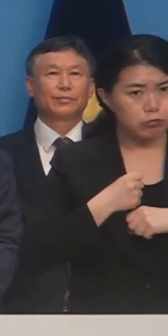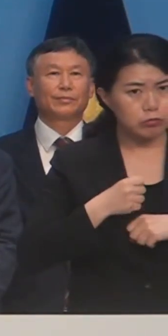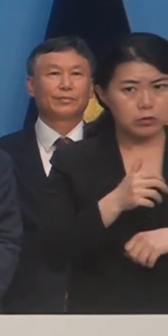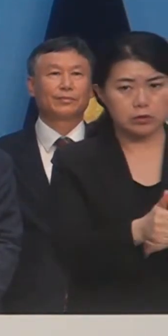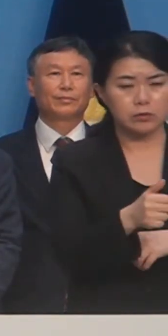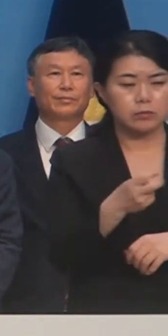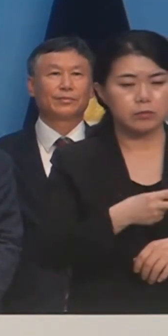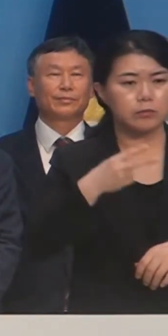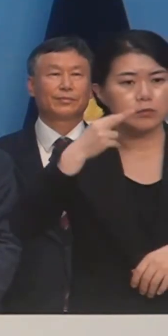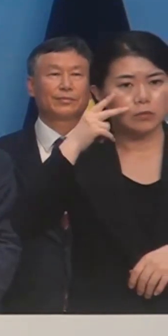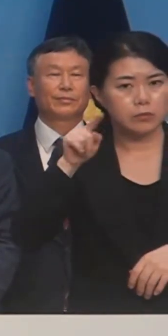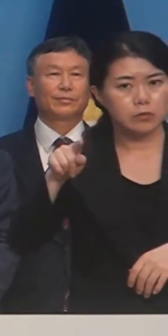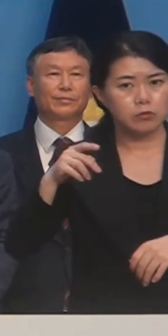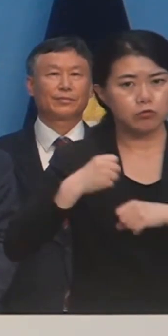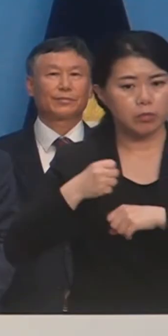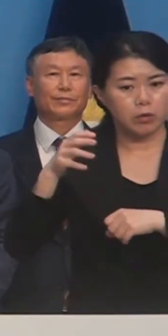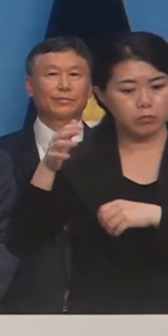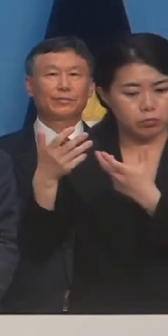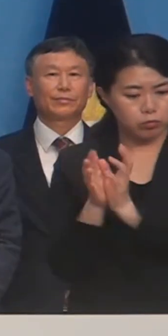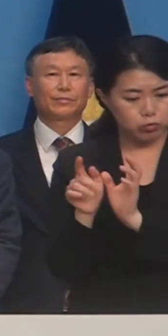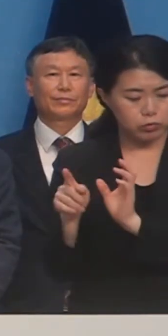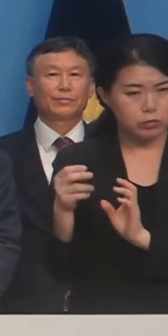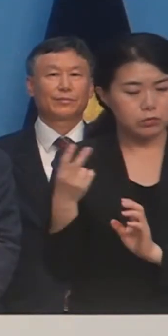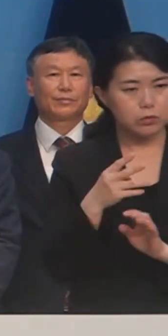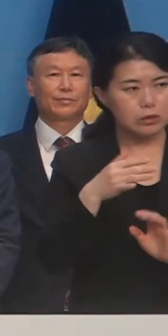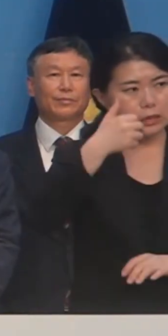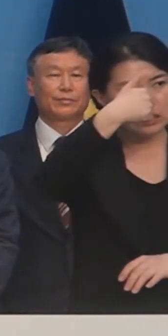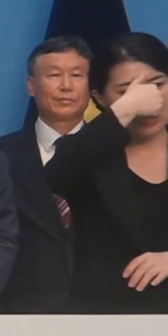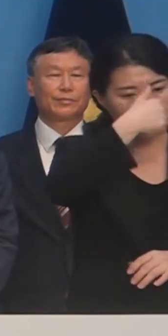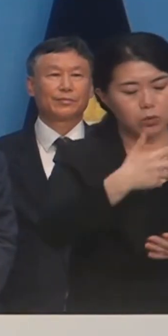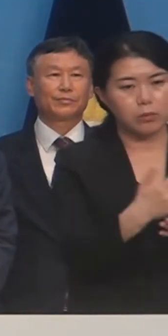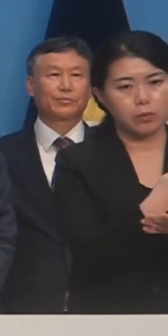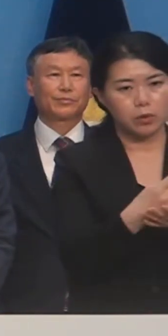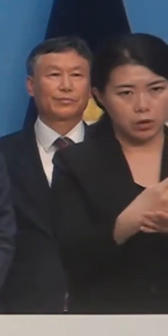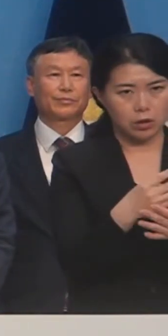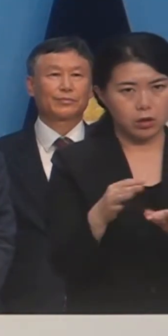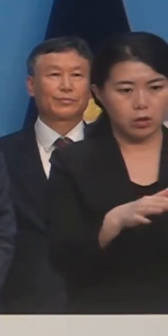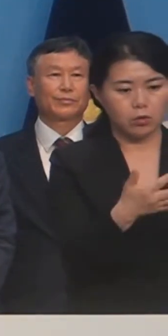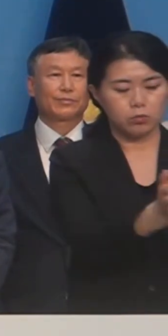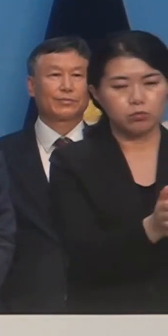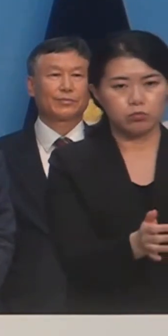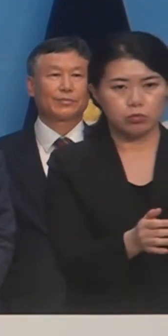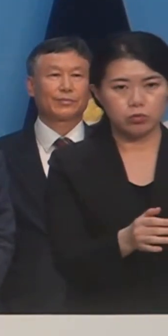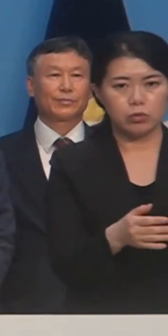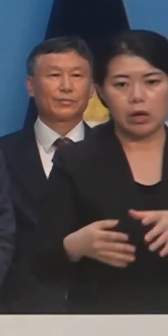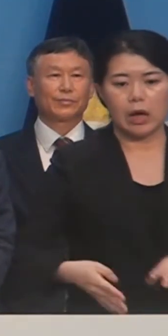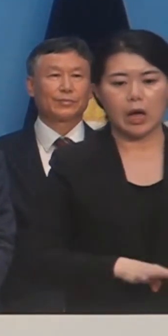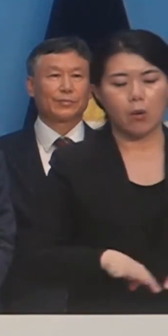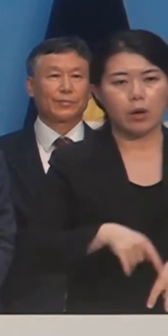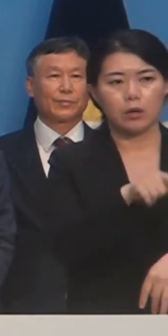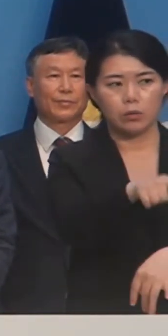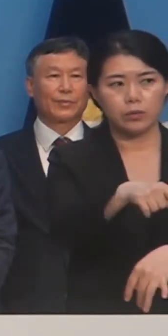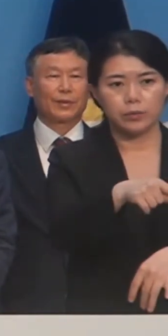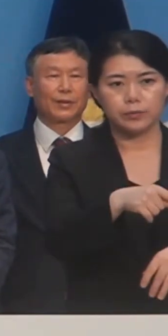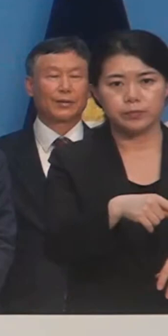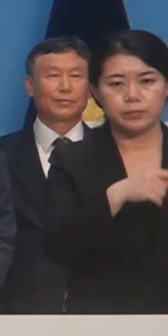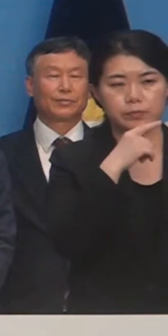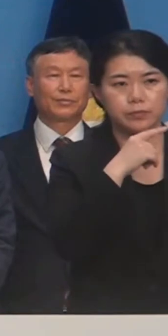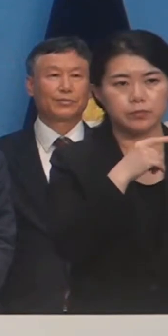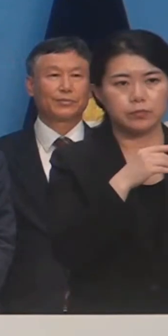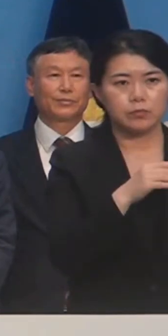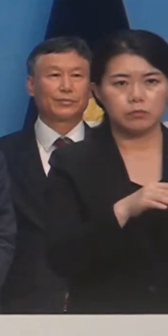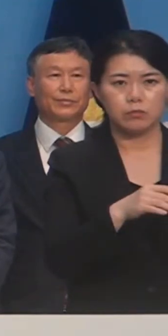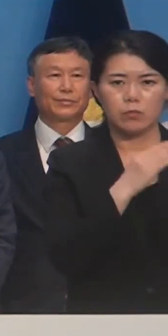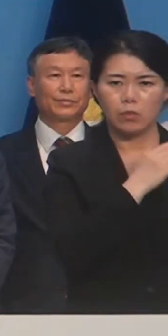미 국방부 펜타곤과 또 인도 태평양 사령부 하와이에서 친중공